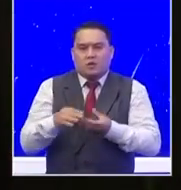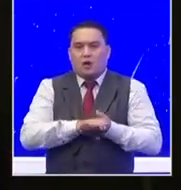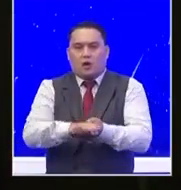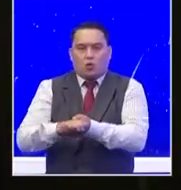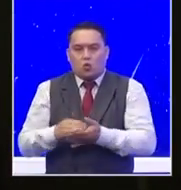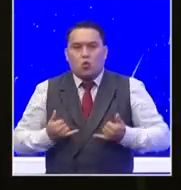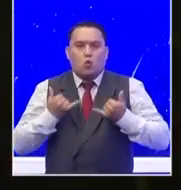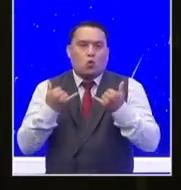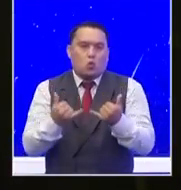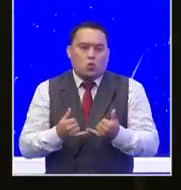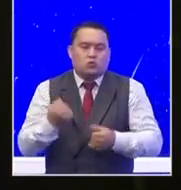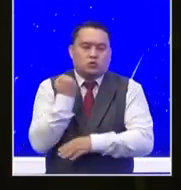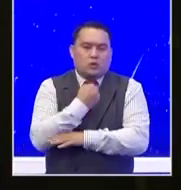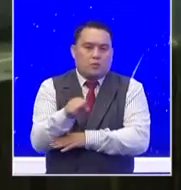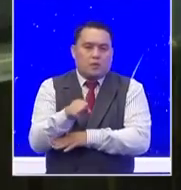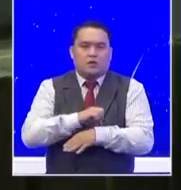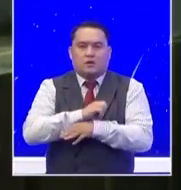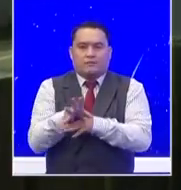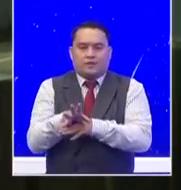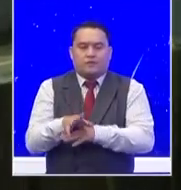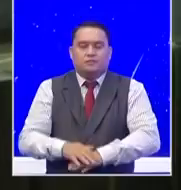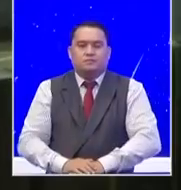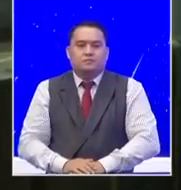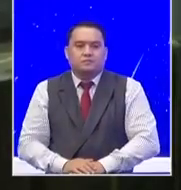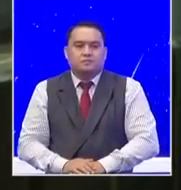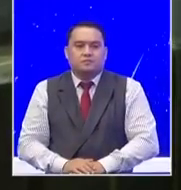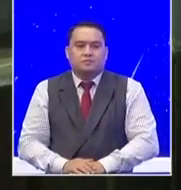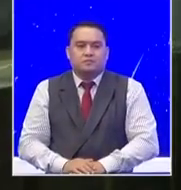болып қана бұл індеттің алдын аламыз дейді.